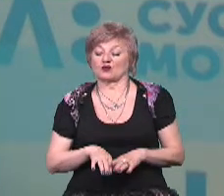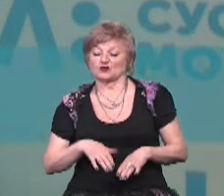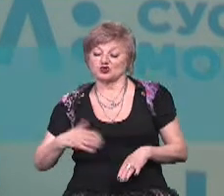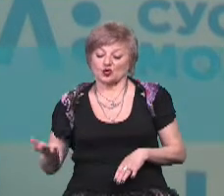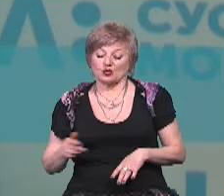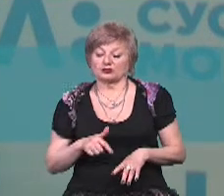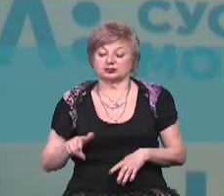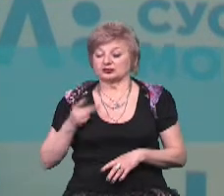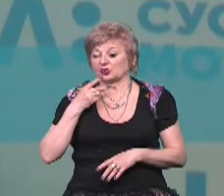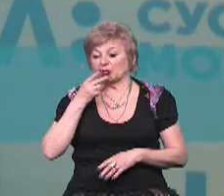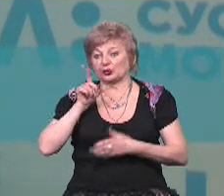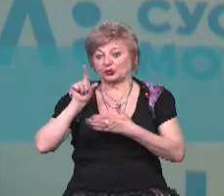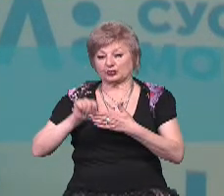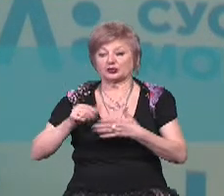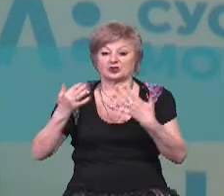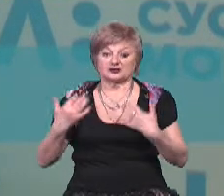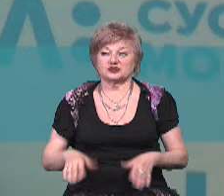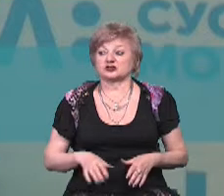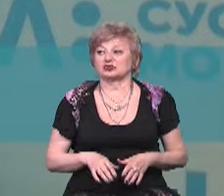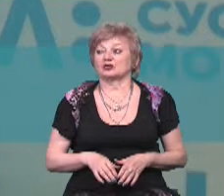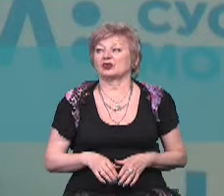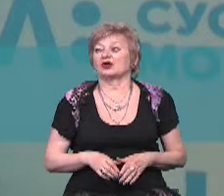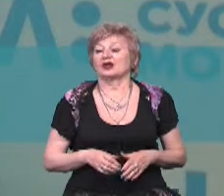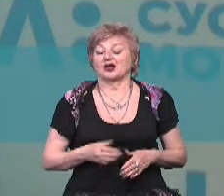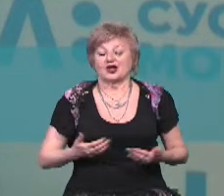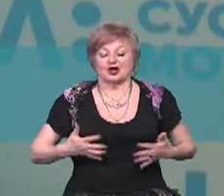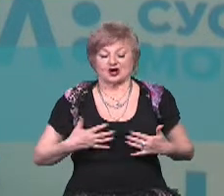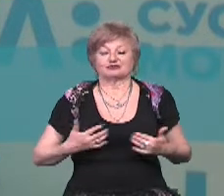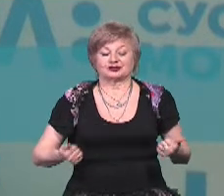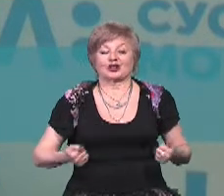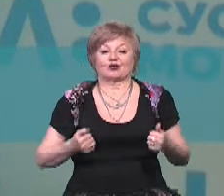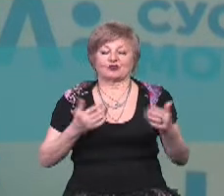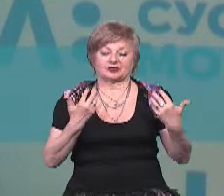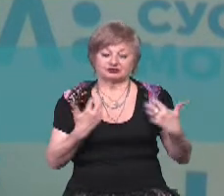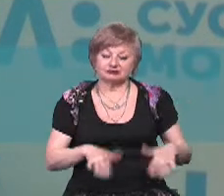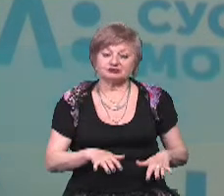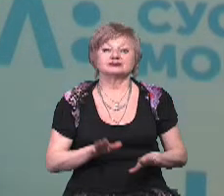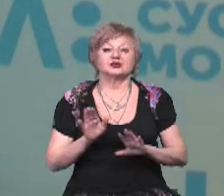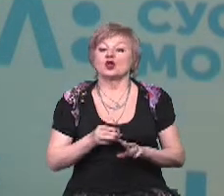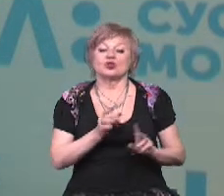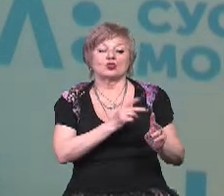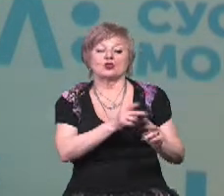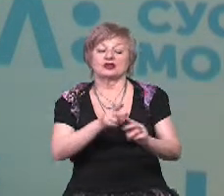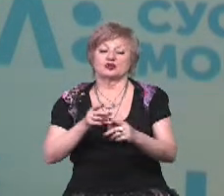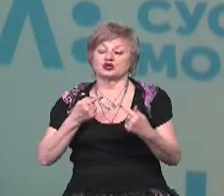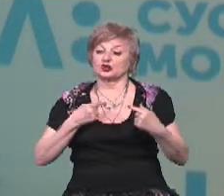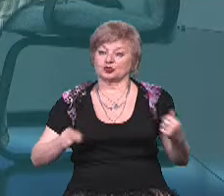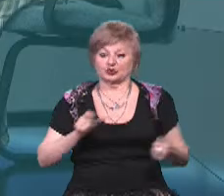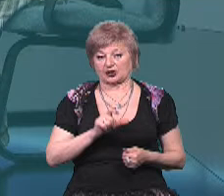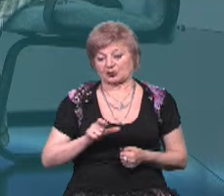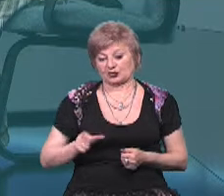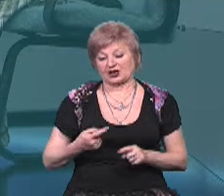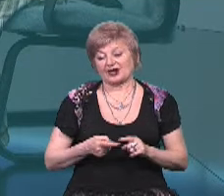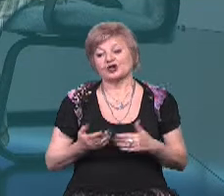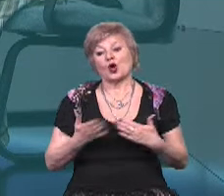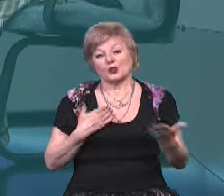спали свою цигарку, зменши своє там життя на кілька років. Але не заважає іншим людям. Тобто це саме відношення людини